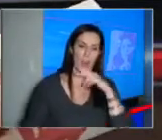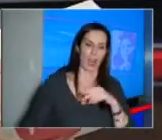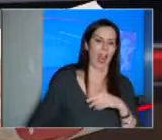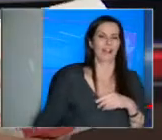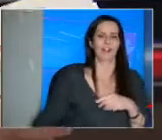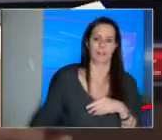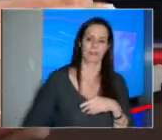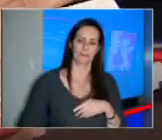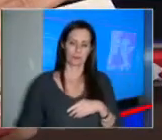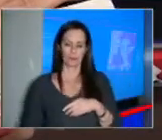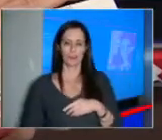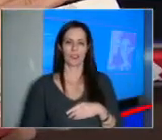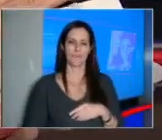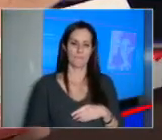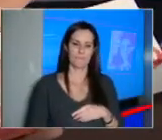כן, כן.